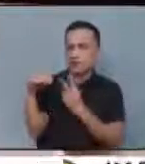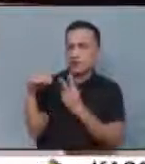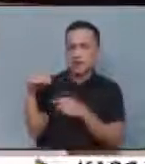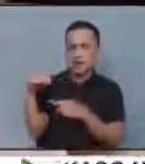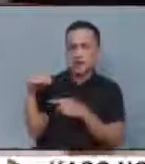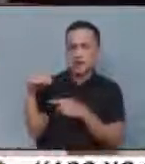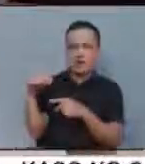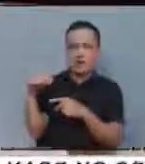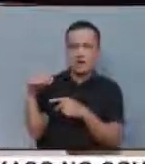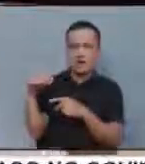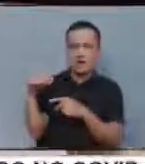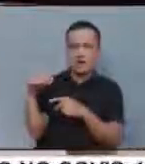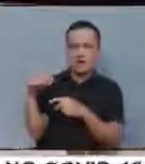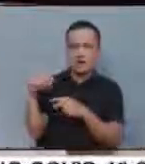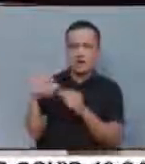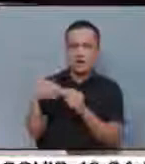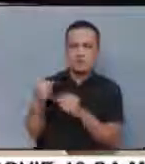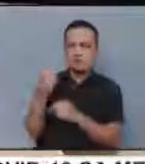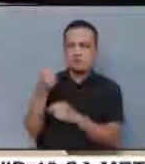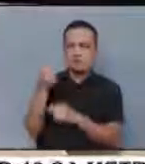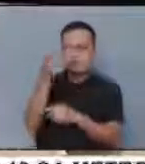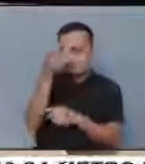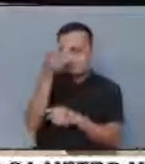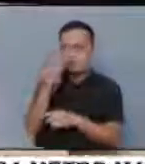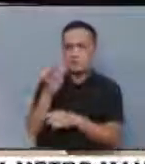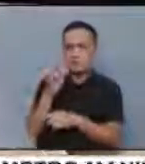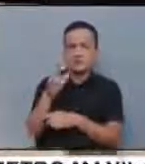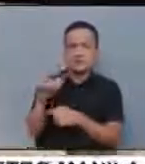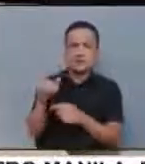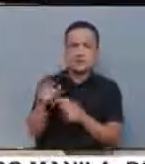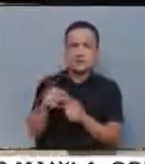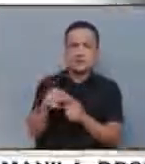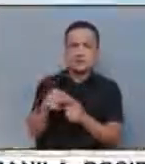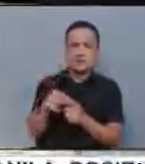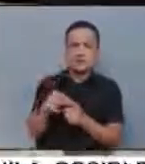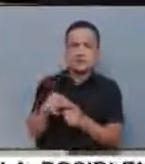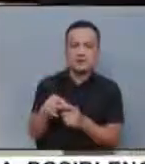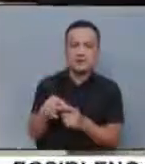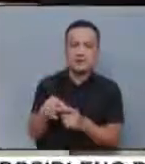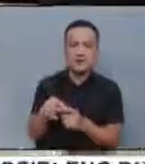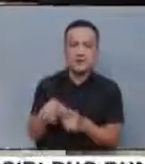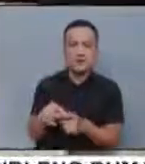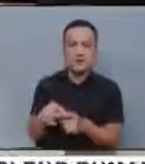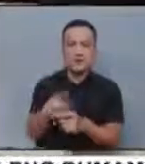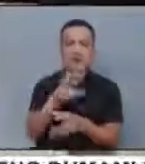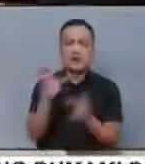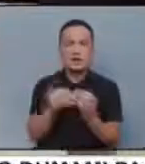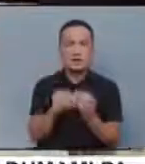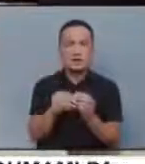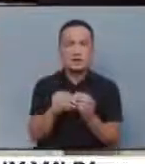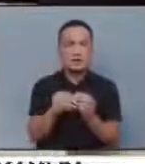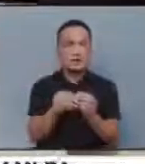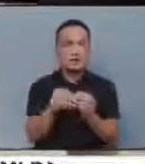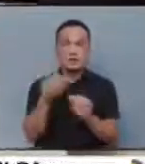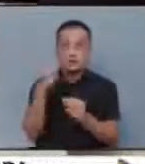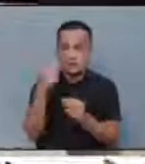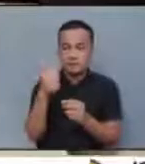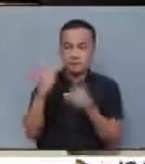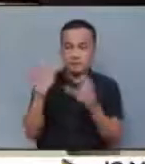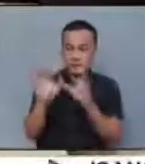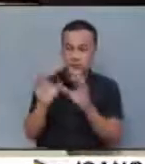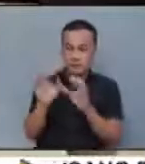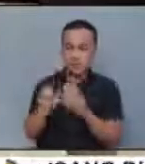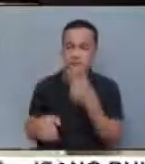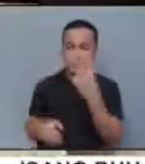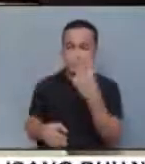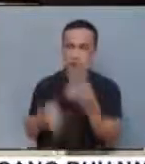dalawang... Most talented pair? Certificate. Bali, sampung certificate ko, bago dalawang trophy, isang